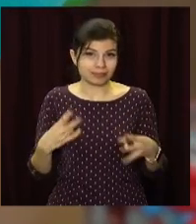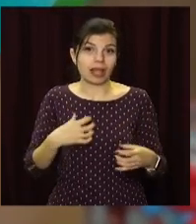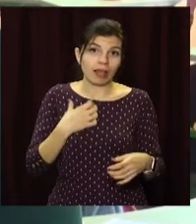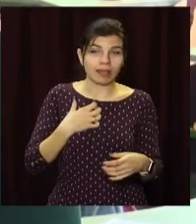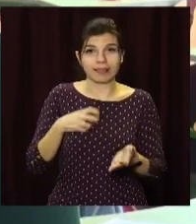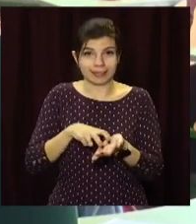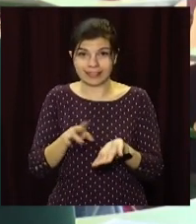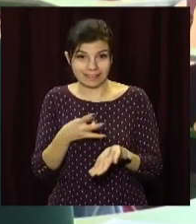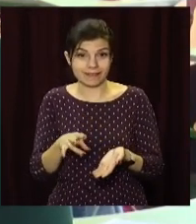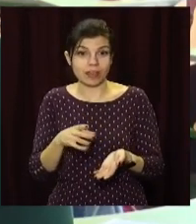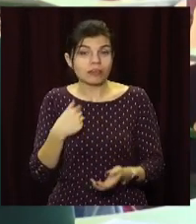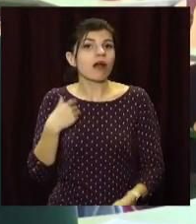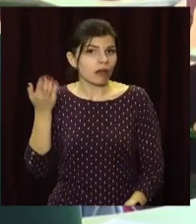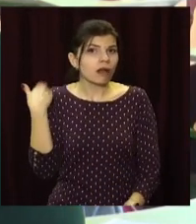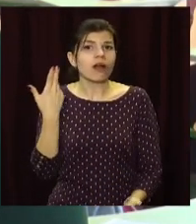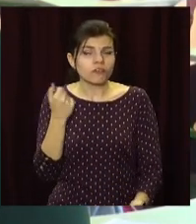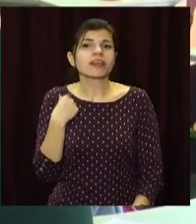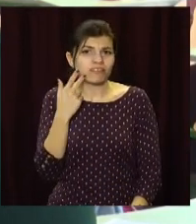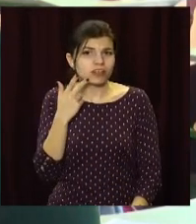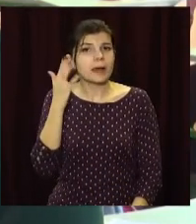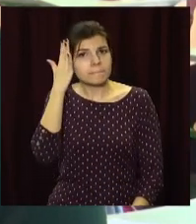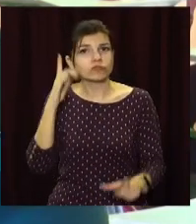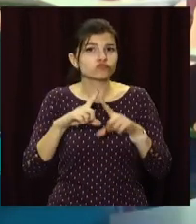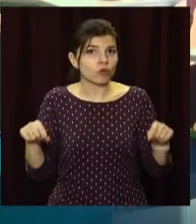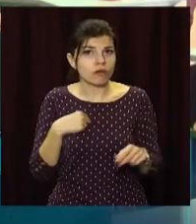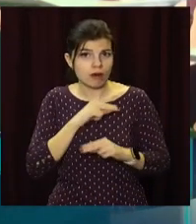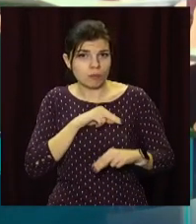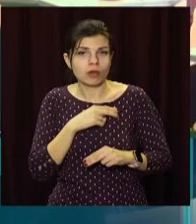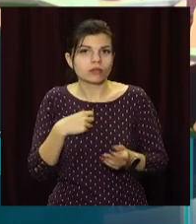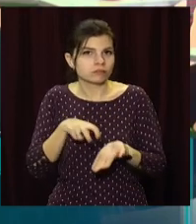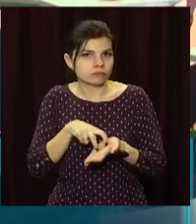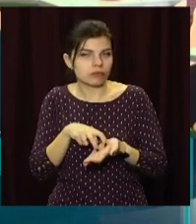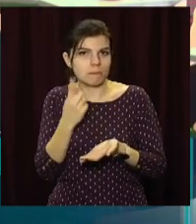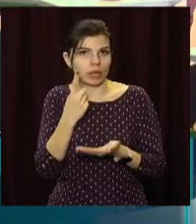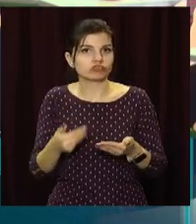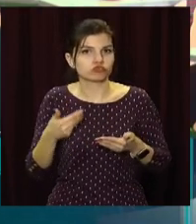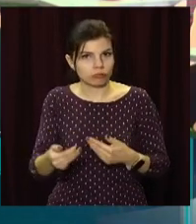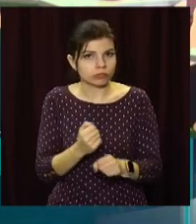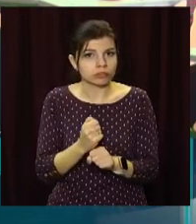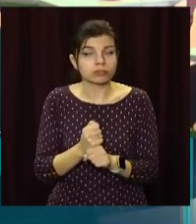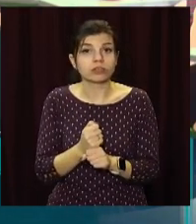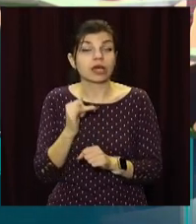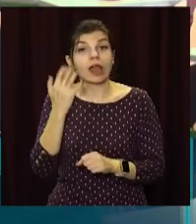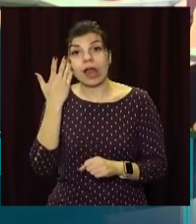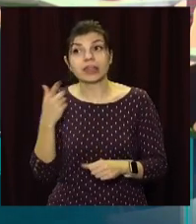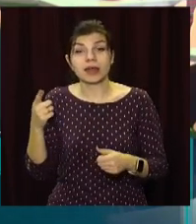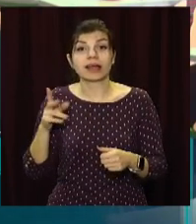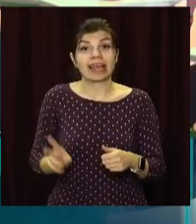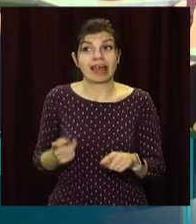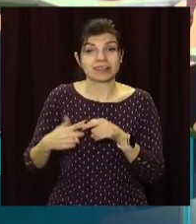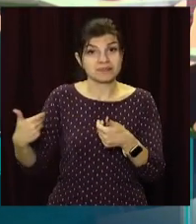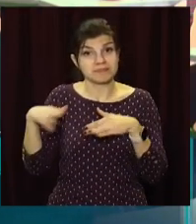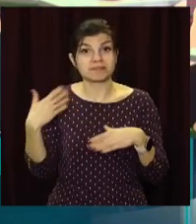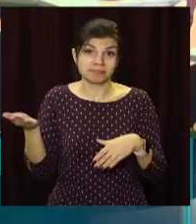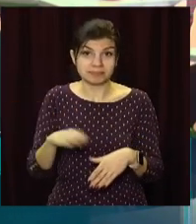побоювання. Я завжди мріяла працювати у школі, але дуже боялась зробити перший крок. І коли вона запропонувала